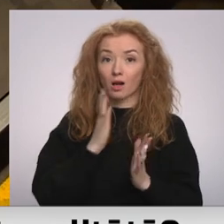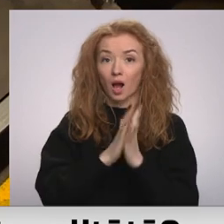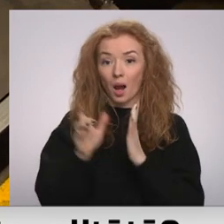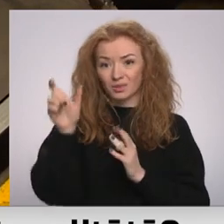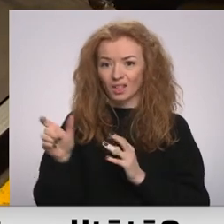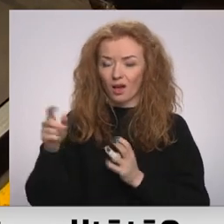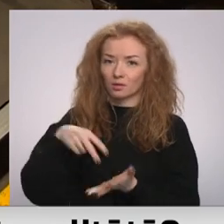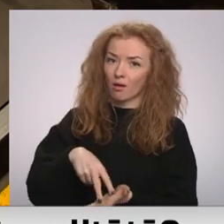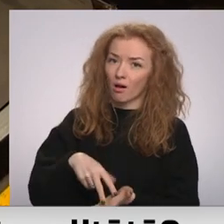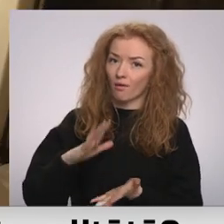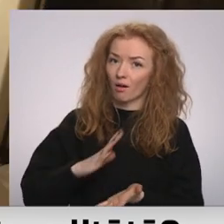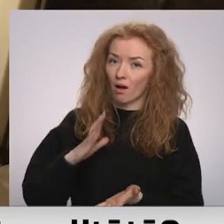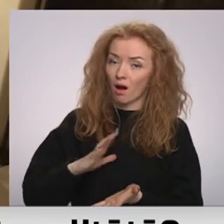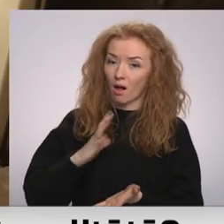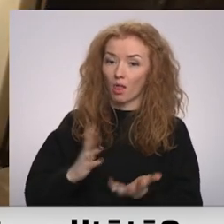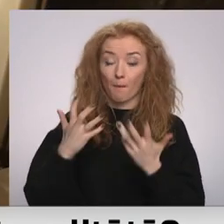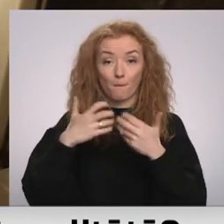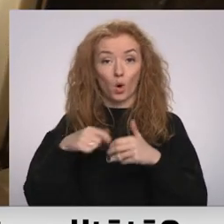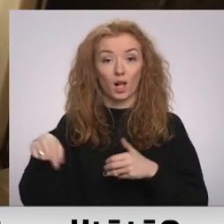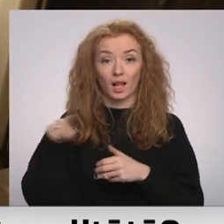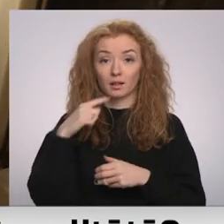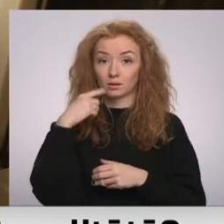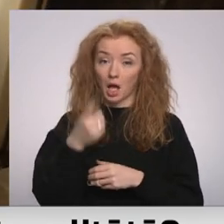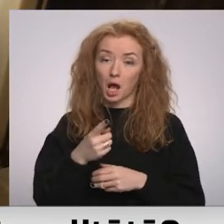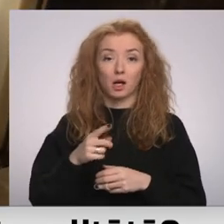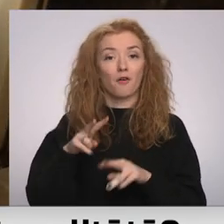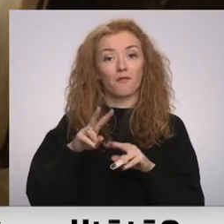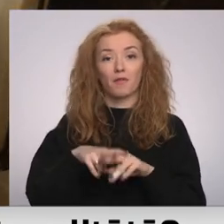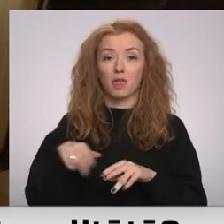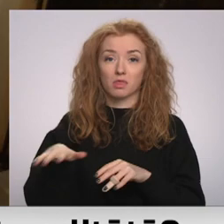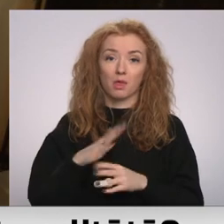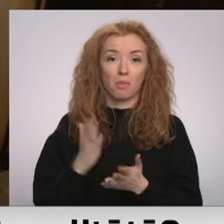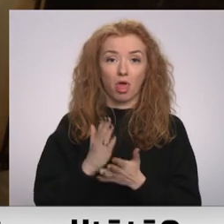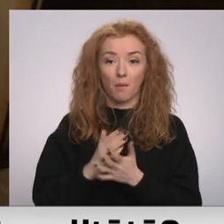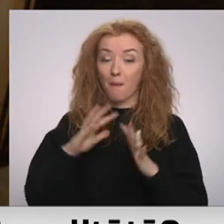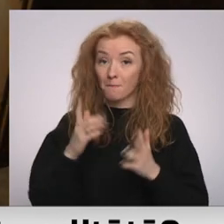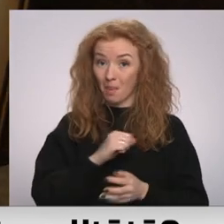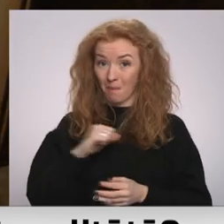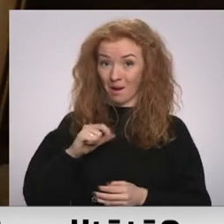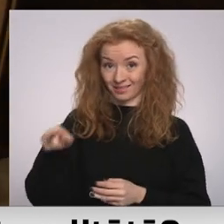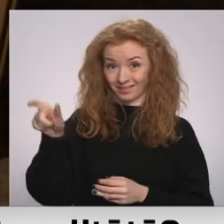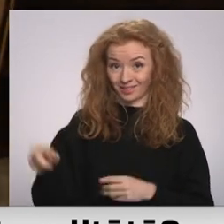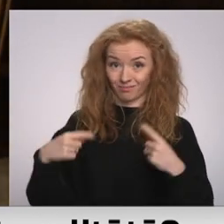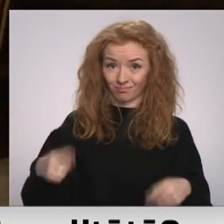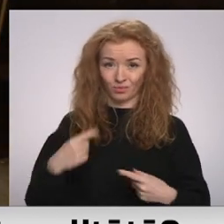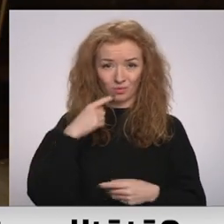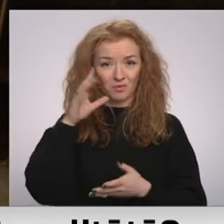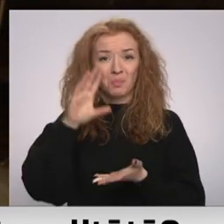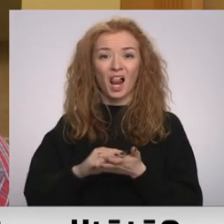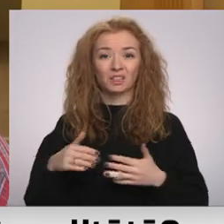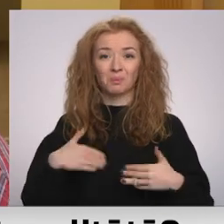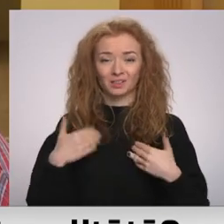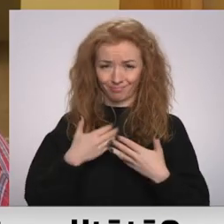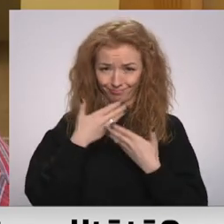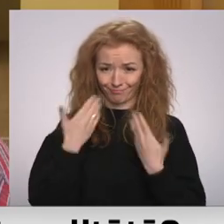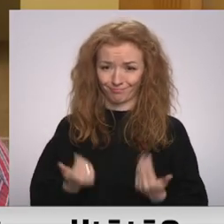gaida. Poliklīnikā saka, ka ar vides pieejamību viss ir kārtībā, taču Voltemārs to par patīkamu pieredzi nenosauc. Es